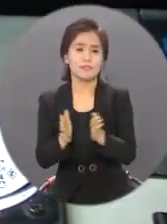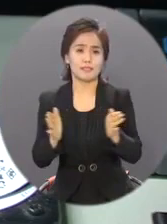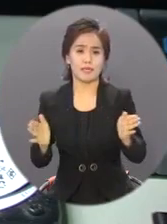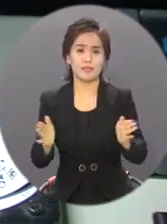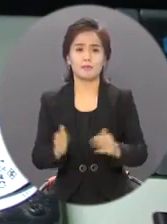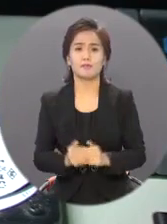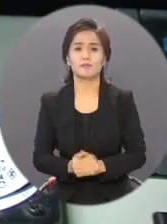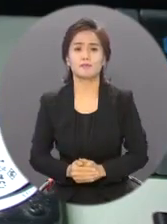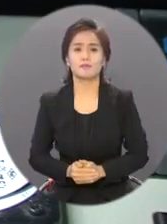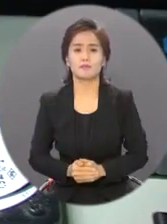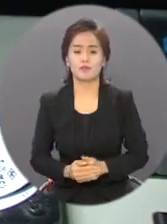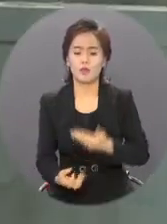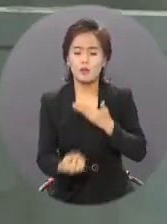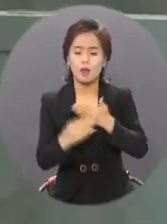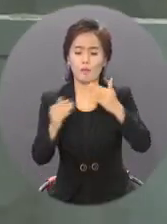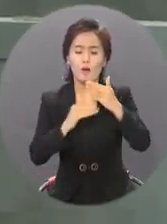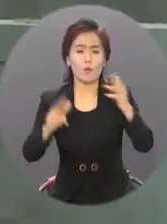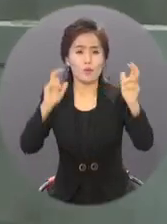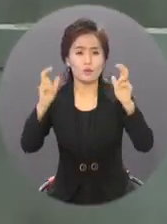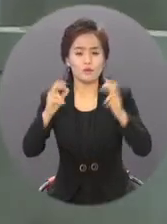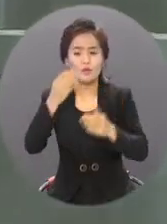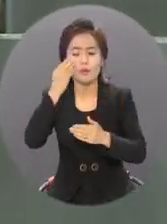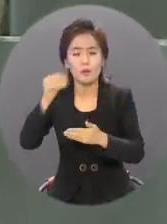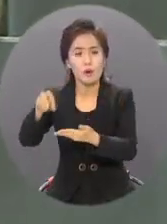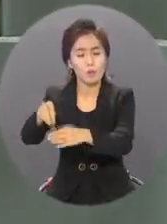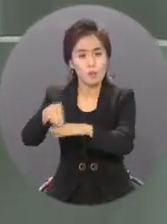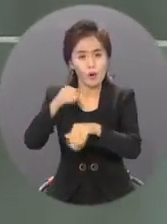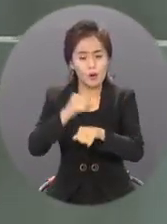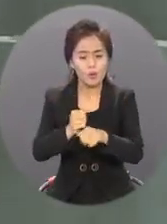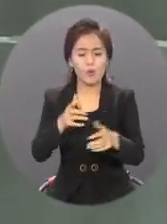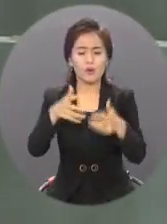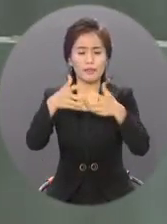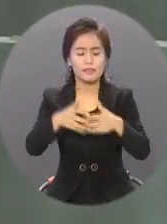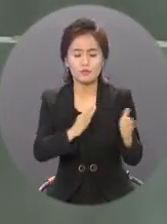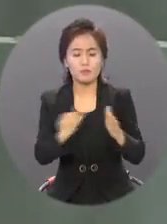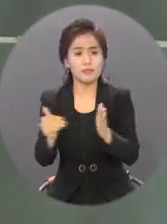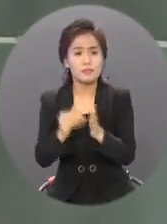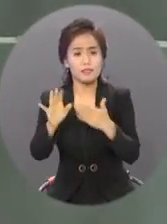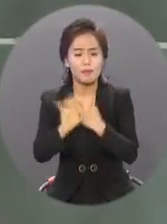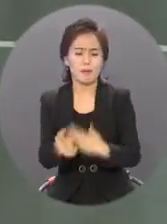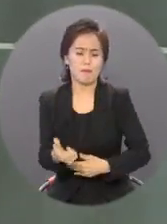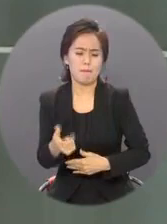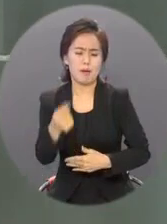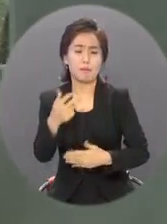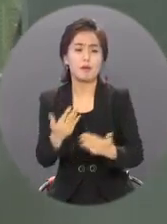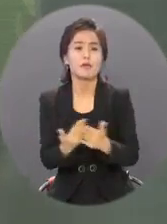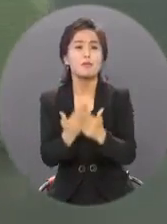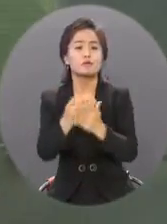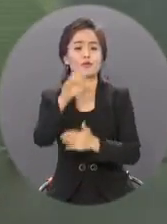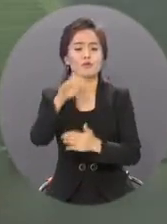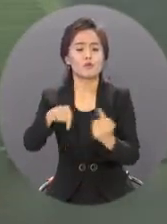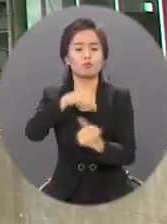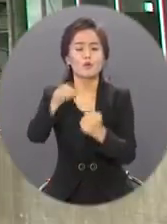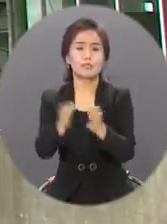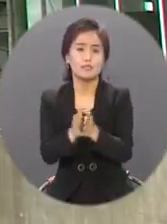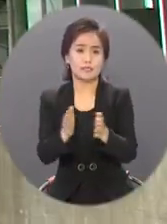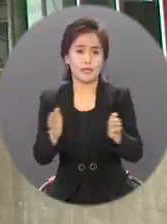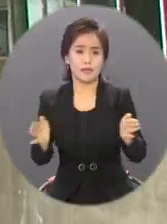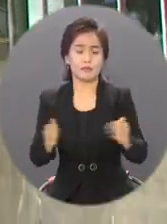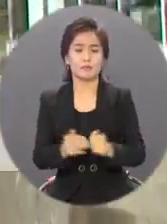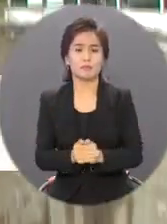전해졌습니다 난방공사 도 열려 수국과 설비 점검을 마친 대로 빠른 시일내 발전소를 가동할 계획이라고 밝혔습니다